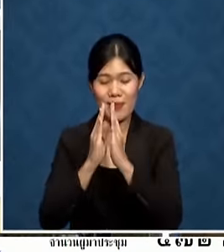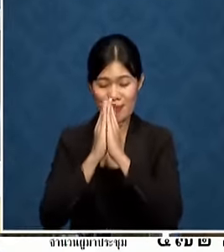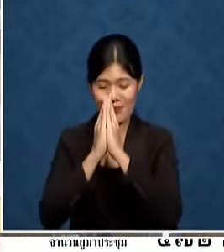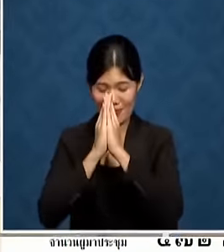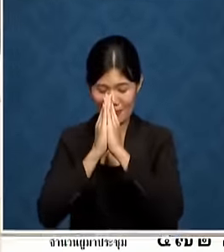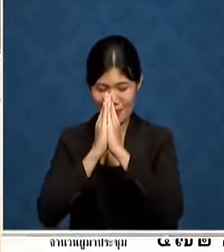ขอบคุณครับ